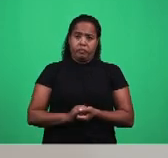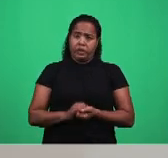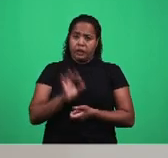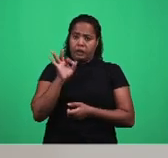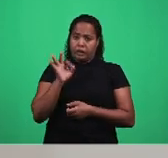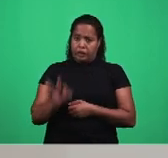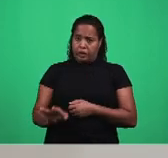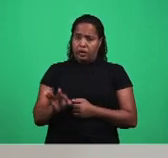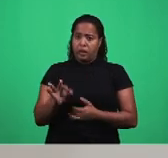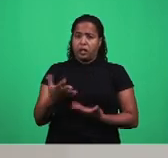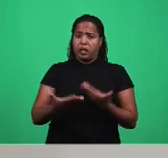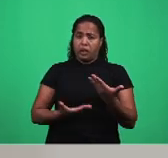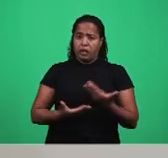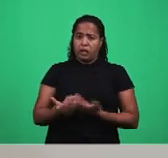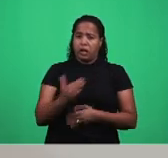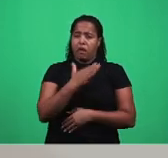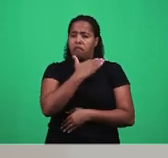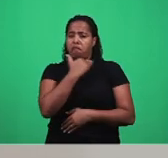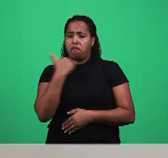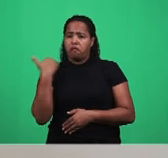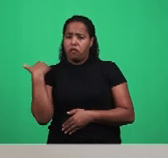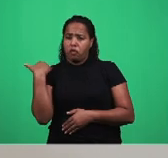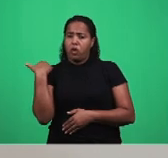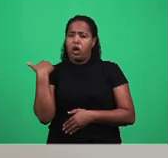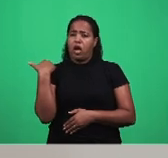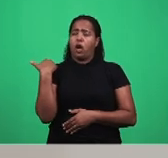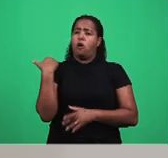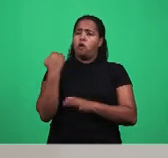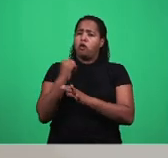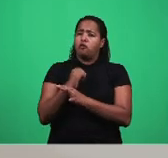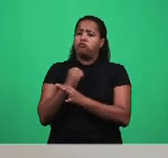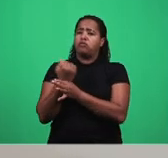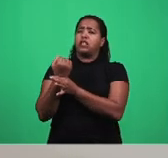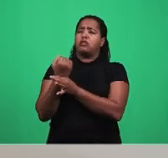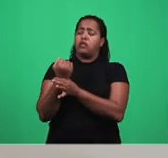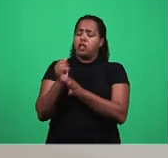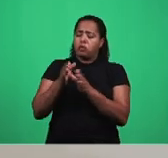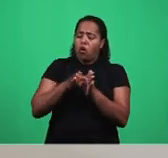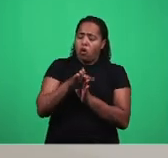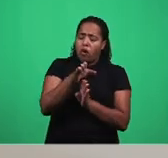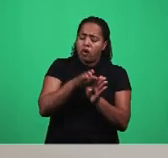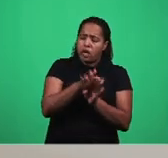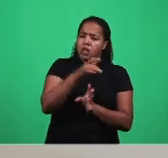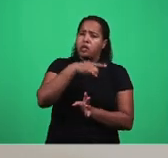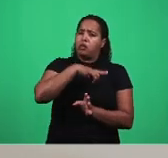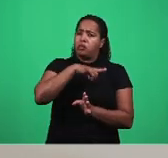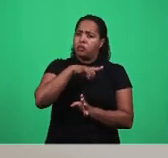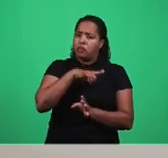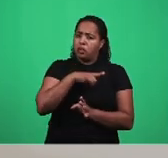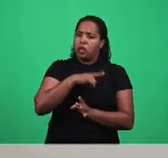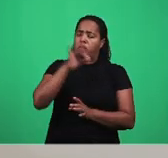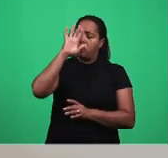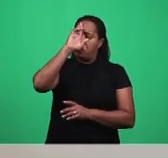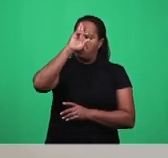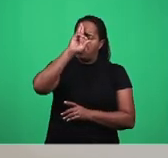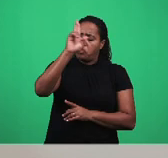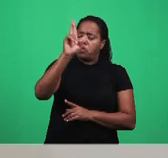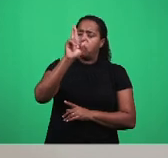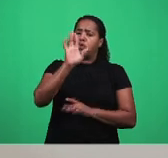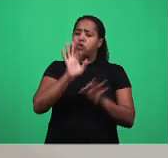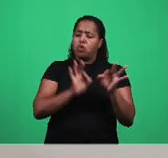frères qui sont partis sûrs parce qu'ils ont été orientés. Le Seigneur nous a permis un temps